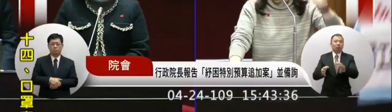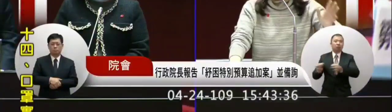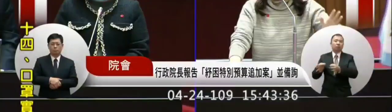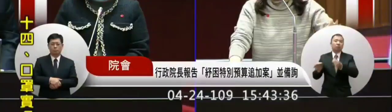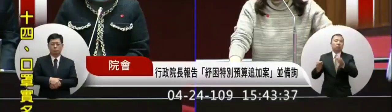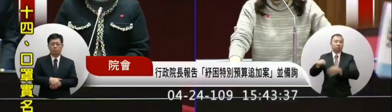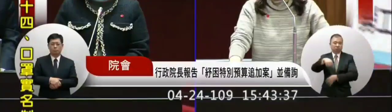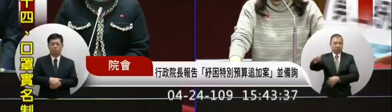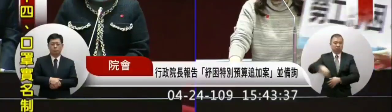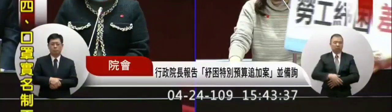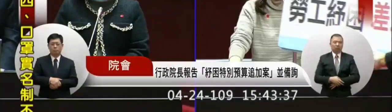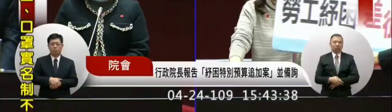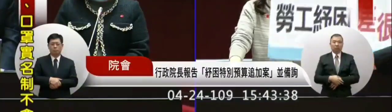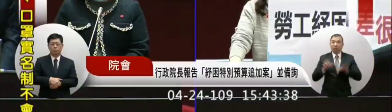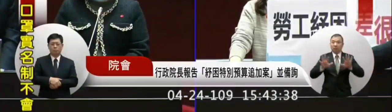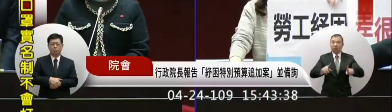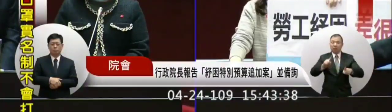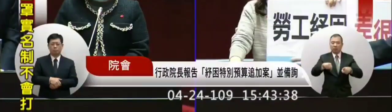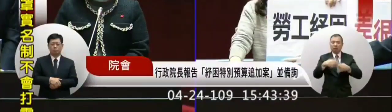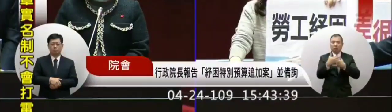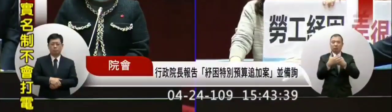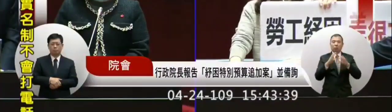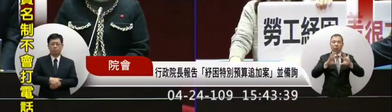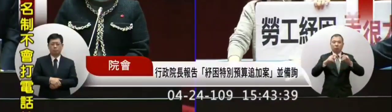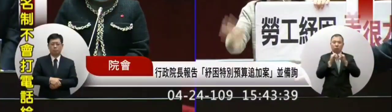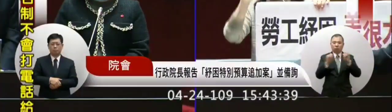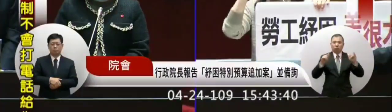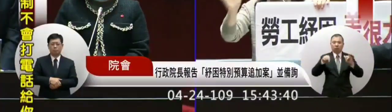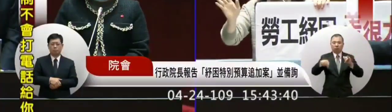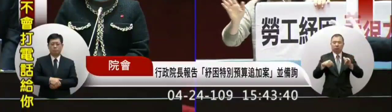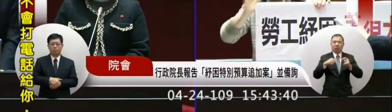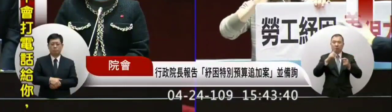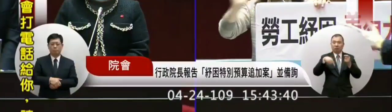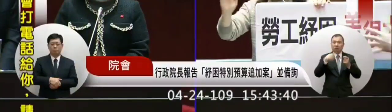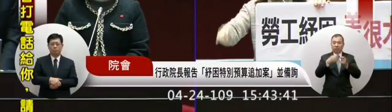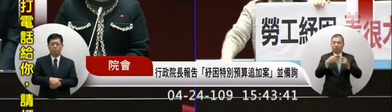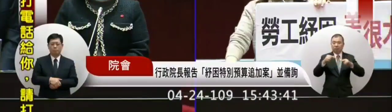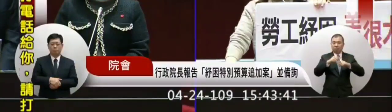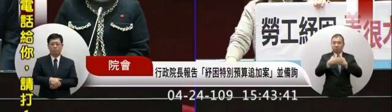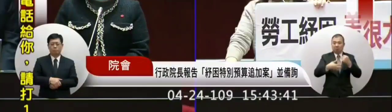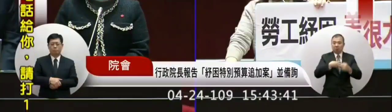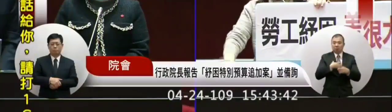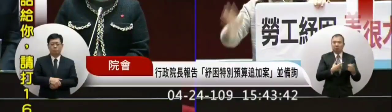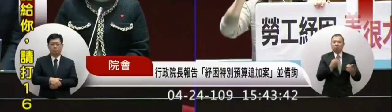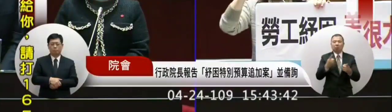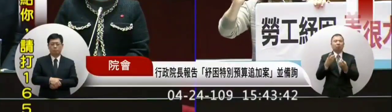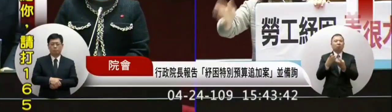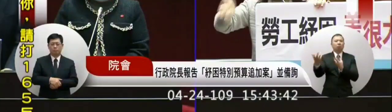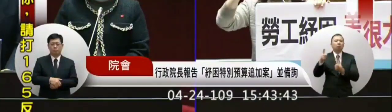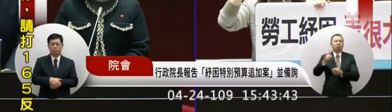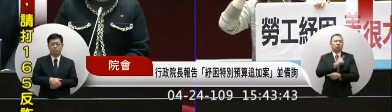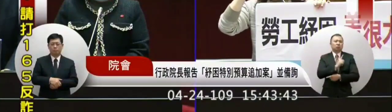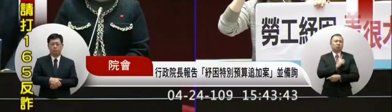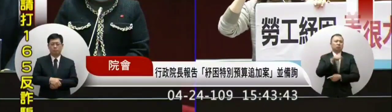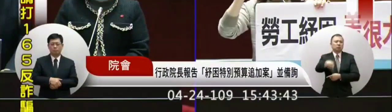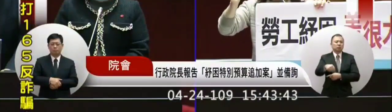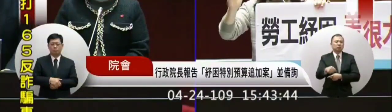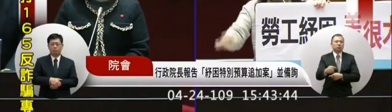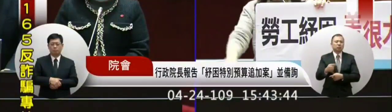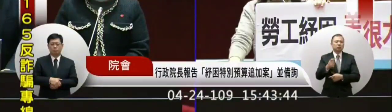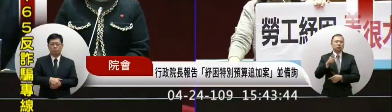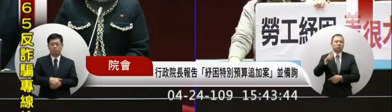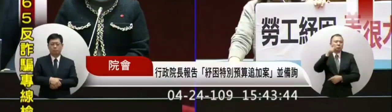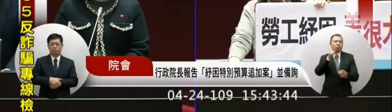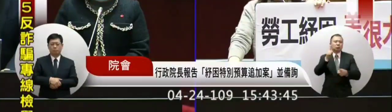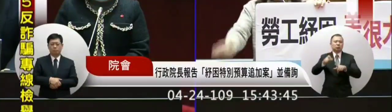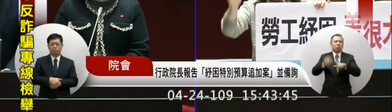说，现在投国保的非常非常的多，他无固定雇主，没有劳保。你们今天就要去走卫